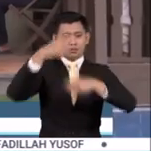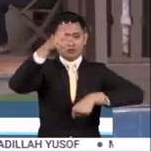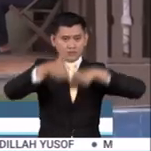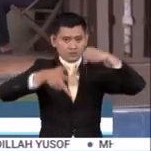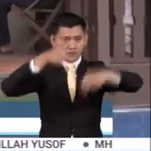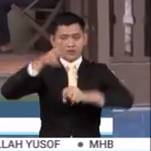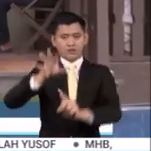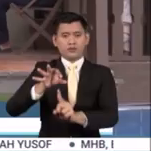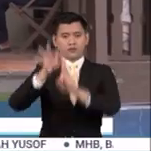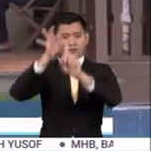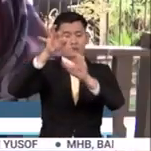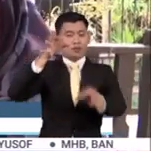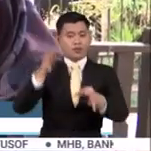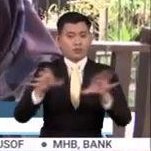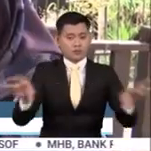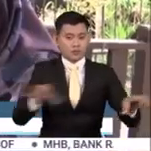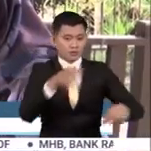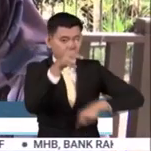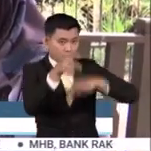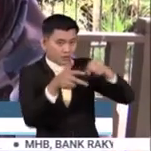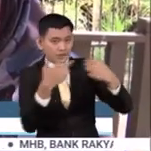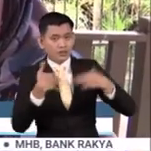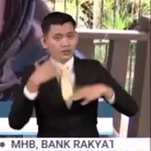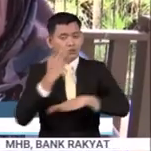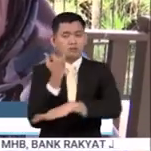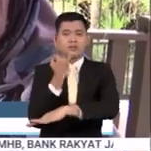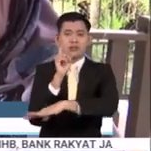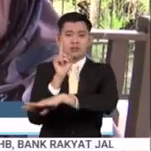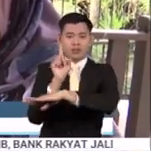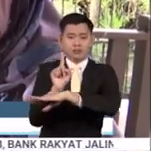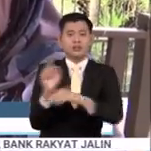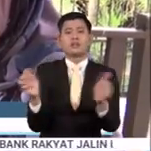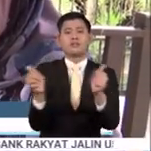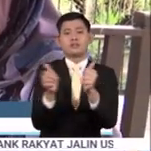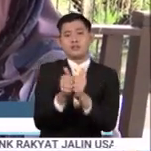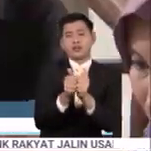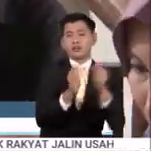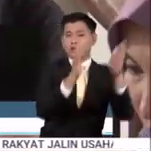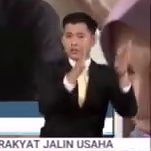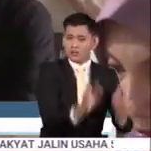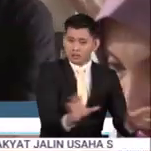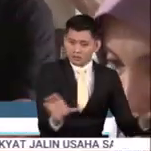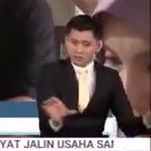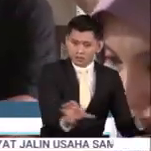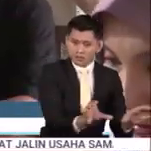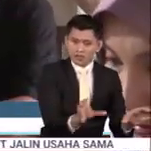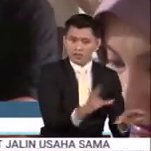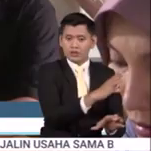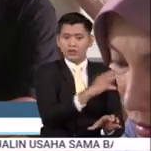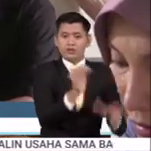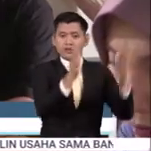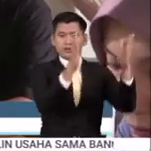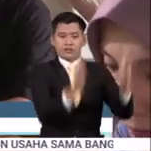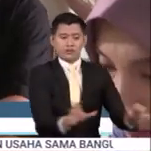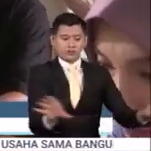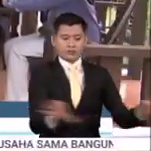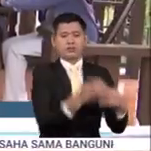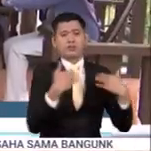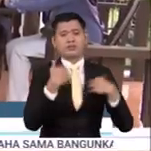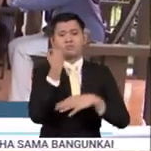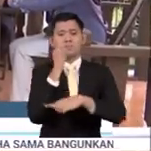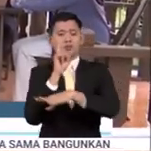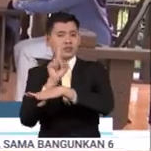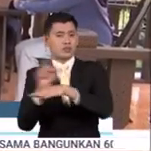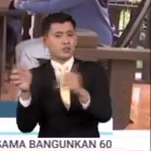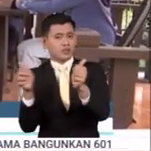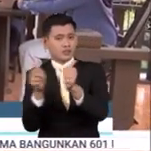Mereka selalunya ada perjanjian bersama pihak produksi, dan pihak produksi juga mempunyai perjanjian dengan pihak